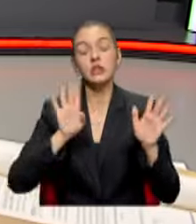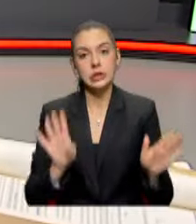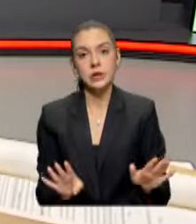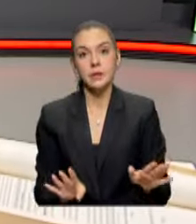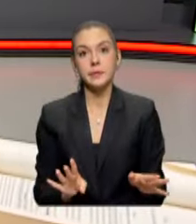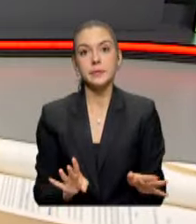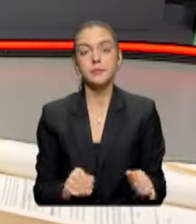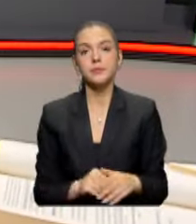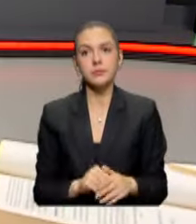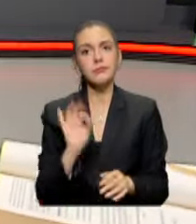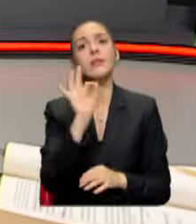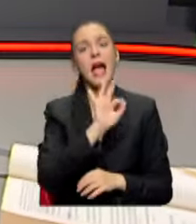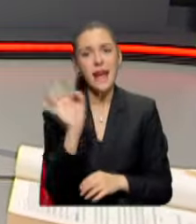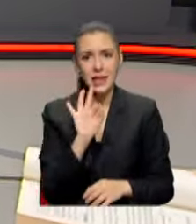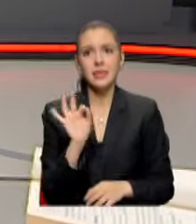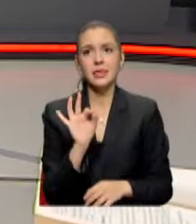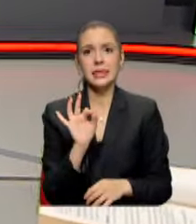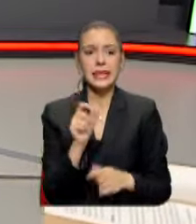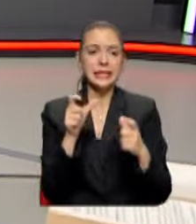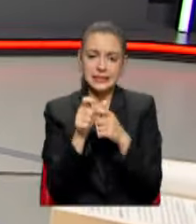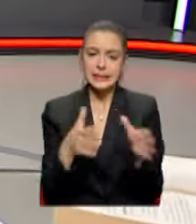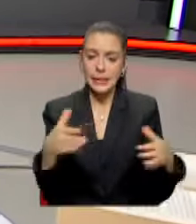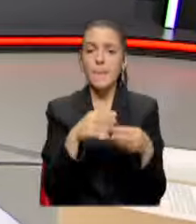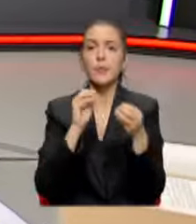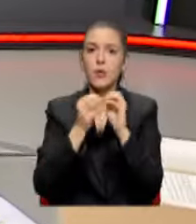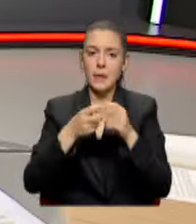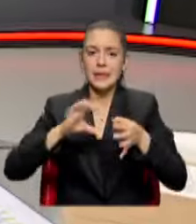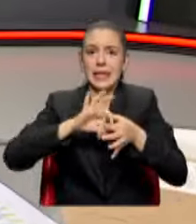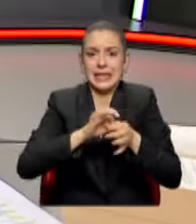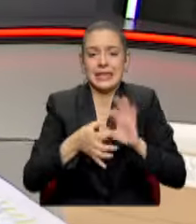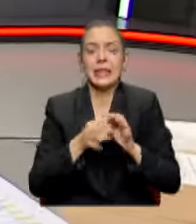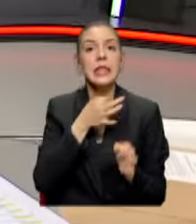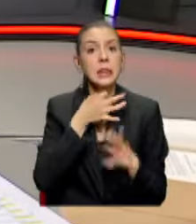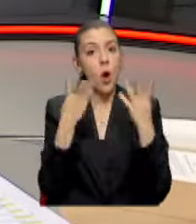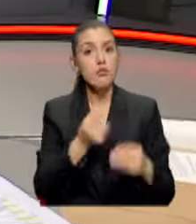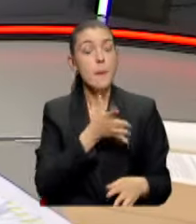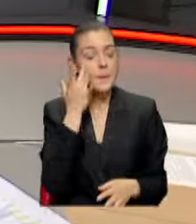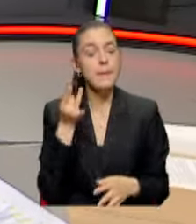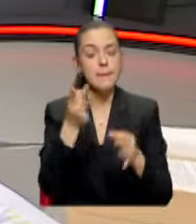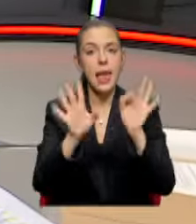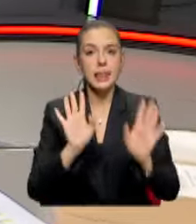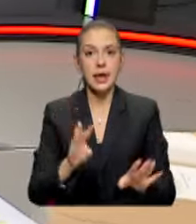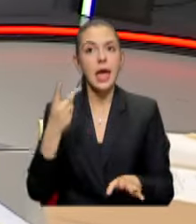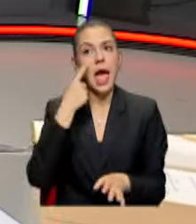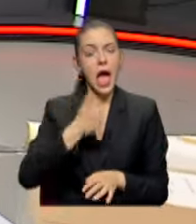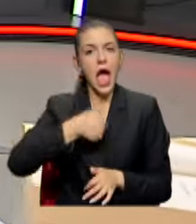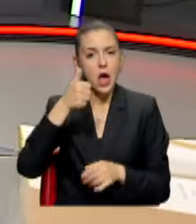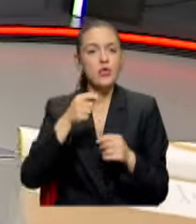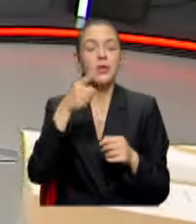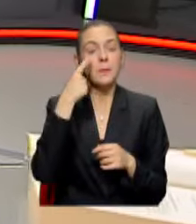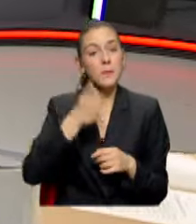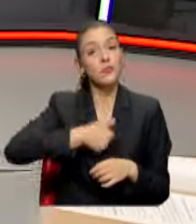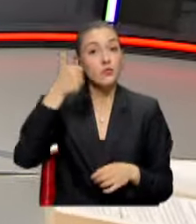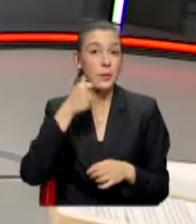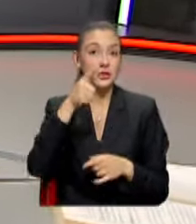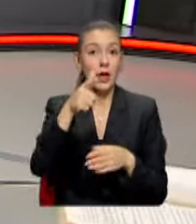ikincisi Evet sistemi kilitlendiği belli şimdi Cumhurbaşkanlığı hükümet sisteminin bu şekilde kilitlenecek